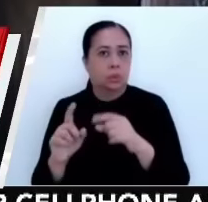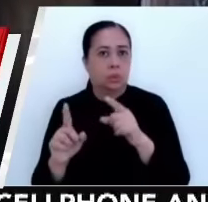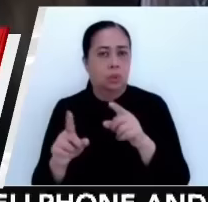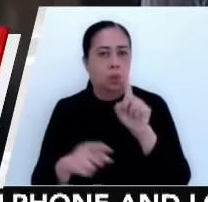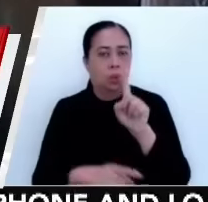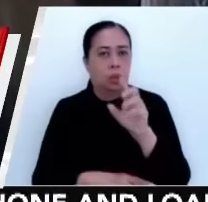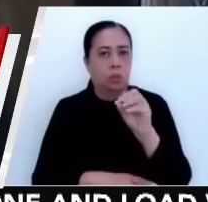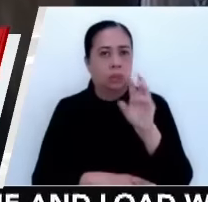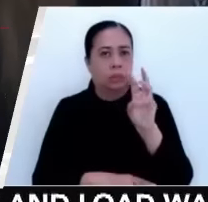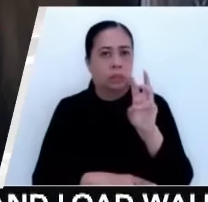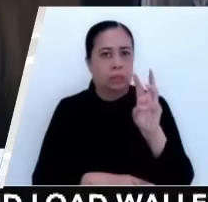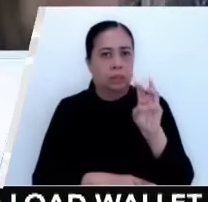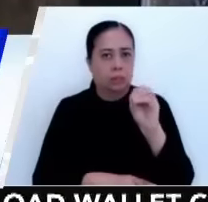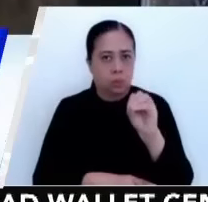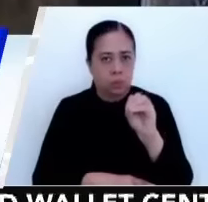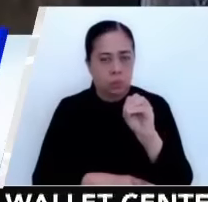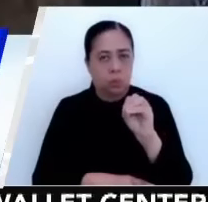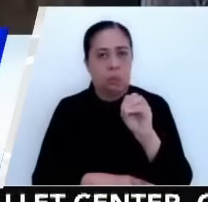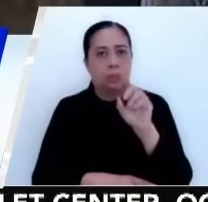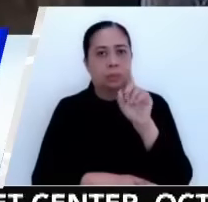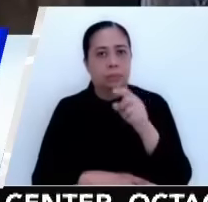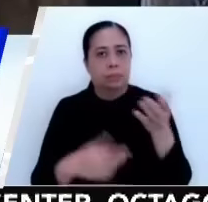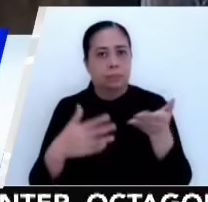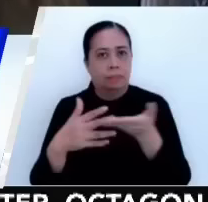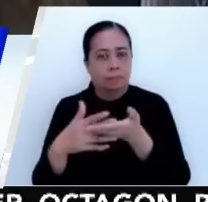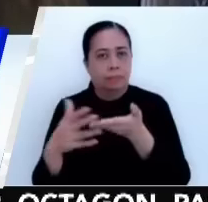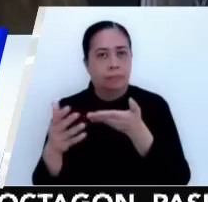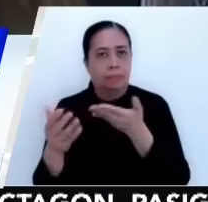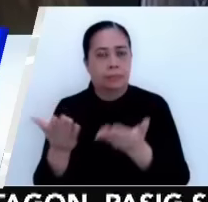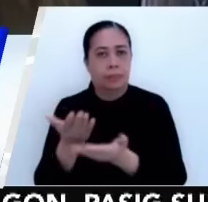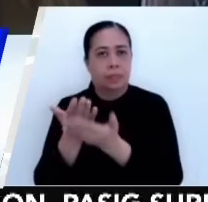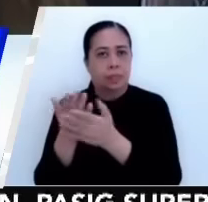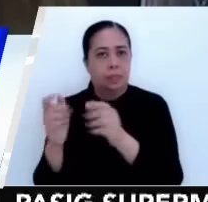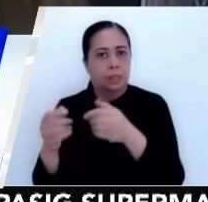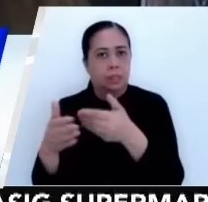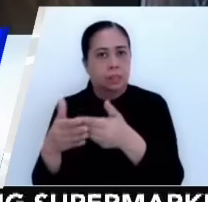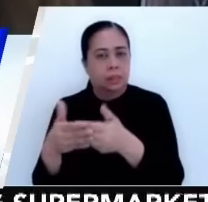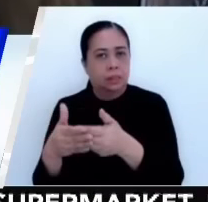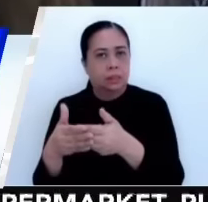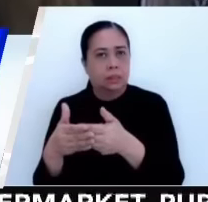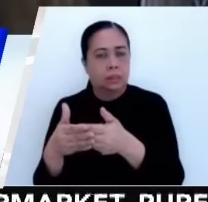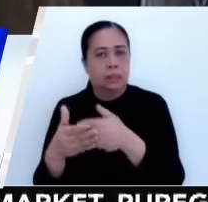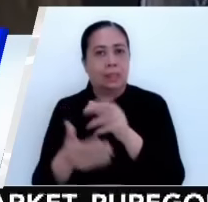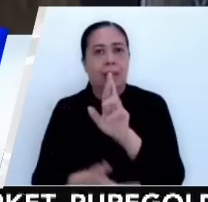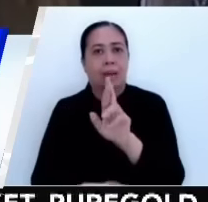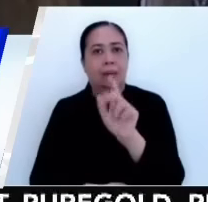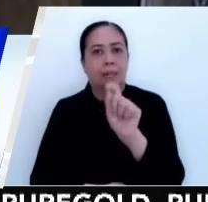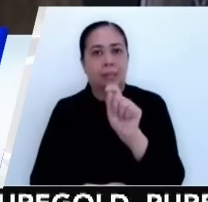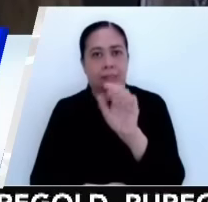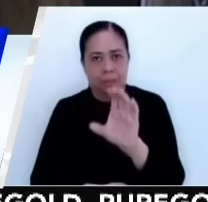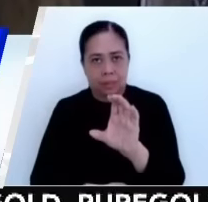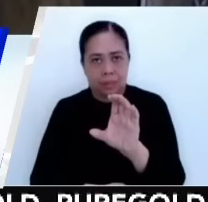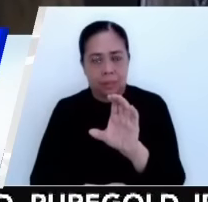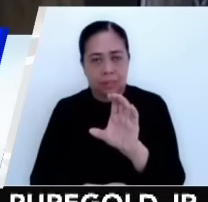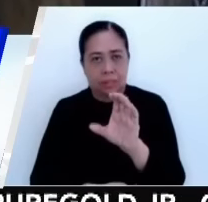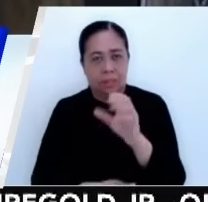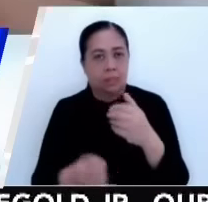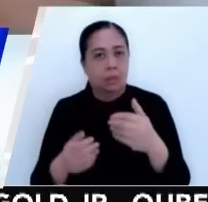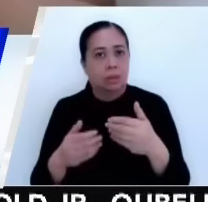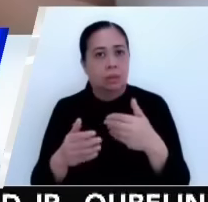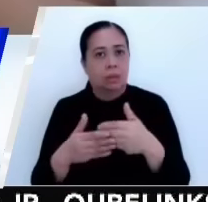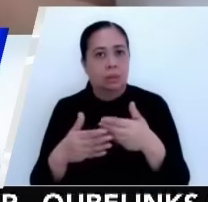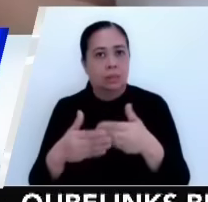10660 should be filed in the nearest RTC of the next judicial